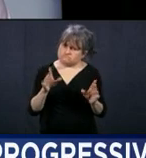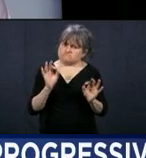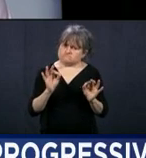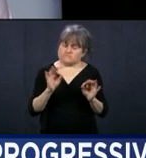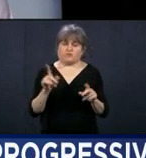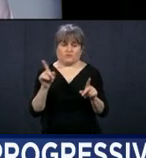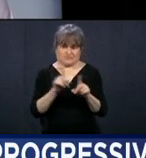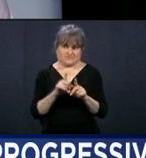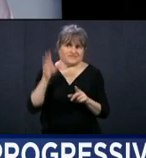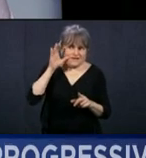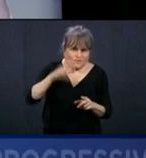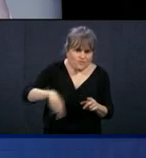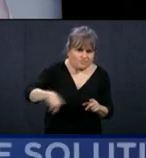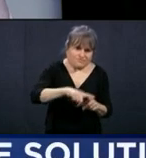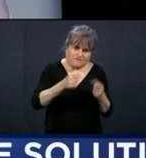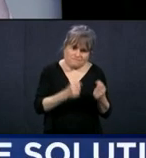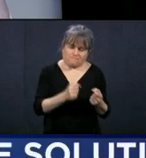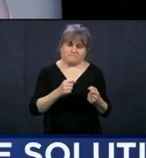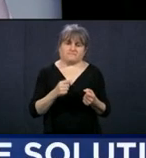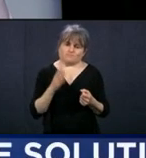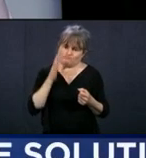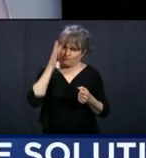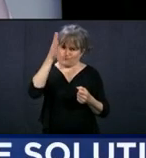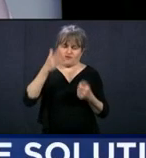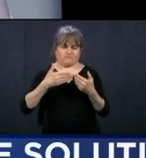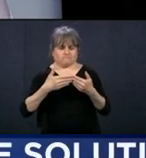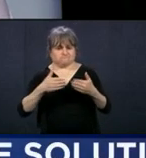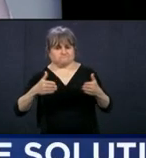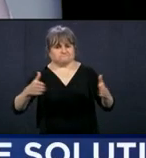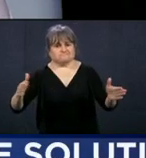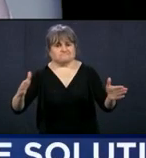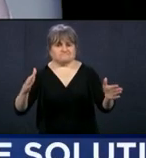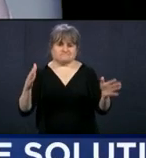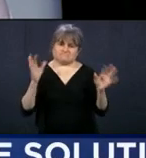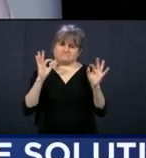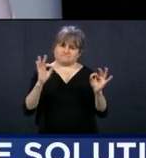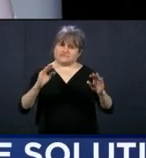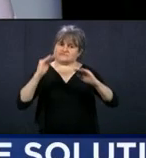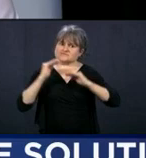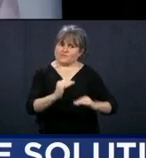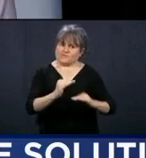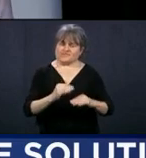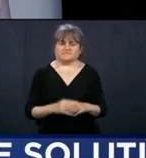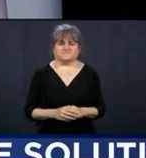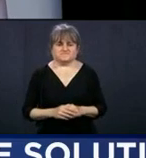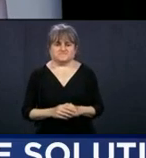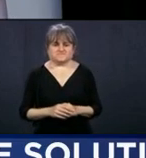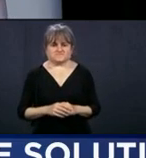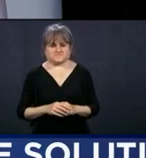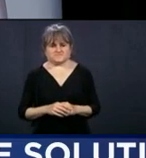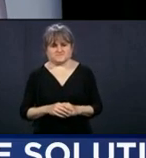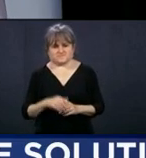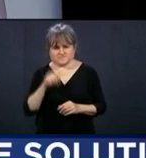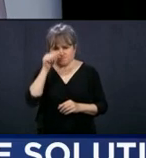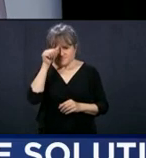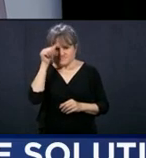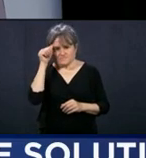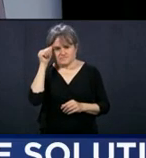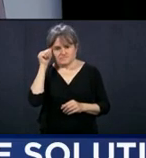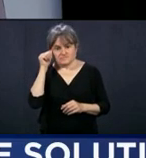ce qui va aider tout le monde à pouvoir procéder à cette reprise graduelle en toute sécurité. Je veux aussi vous dire un mot